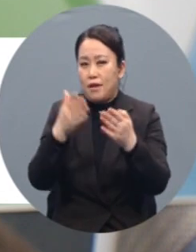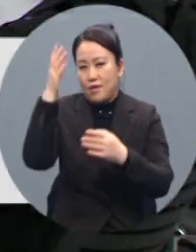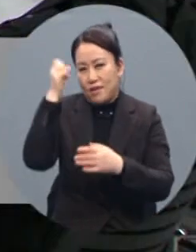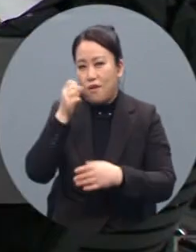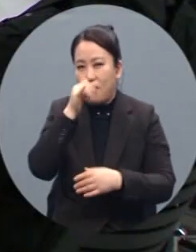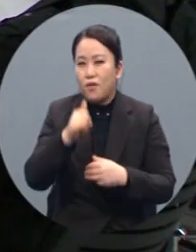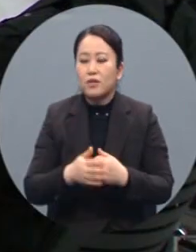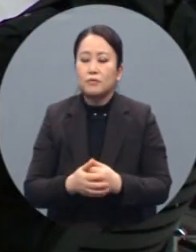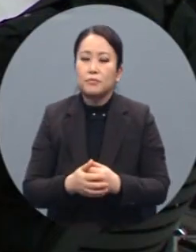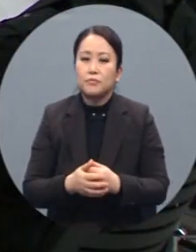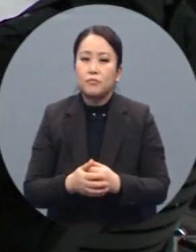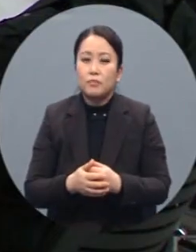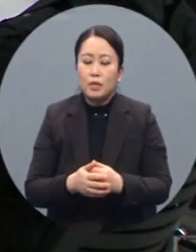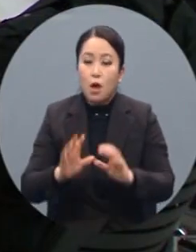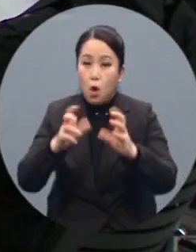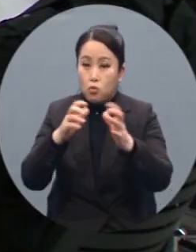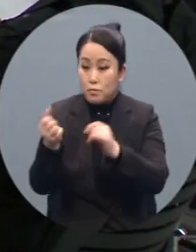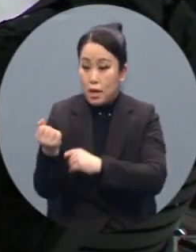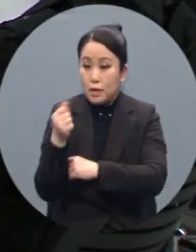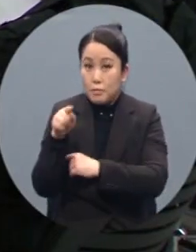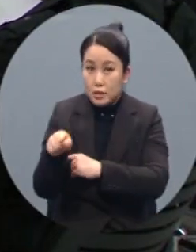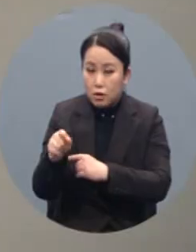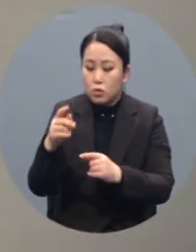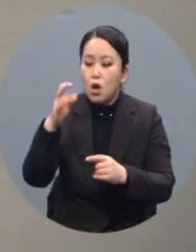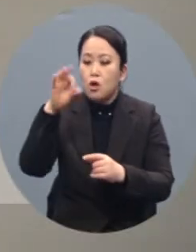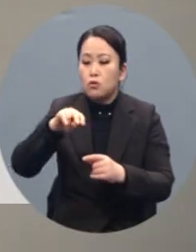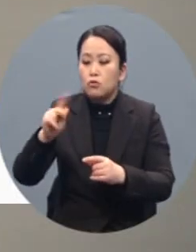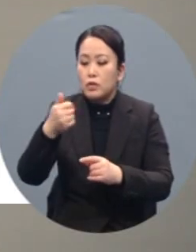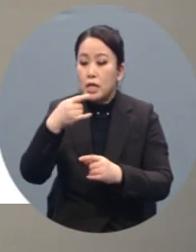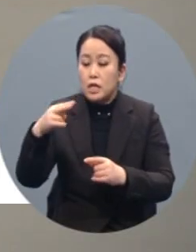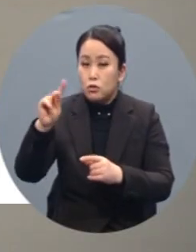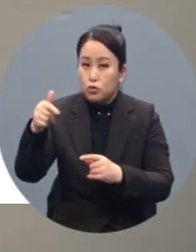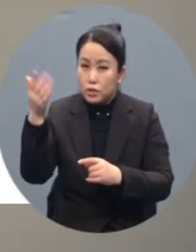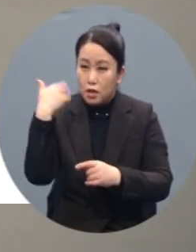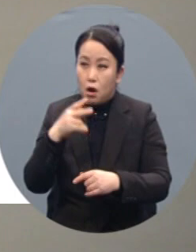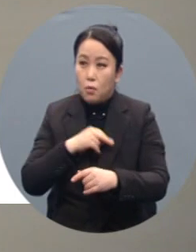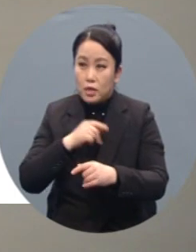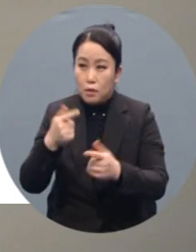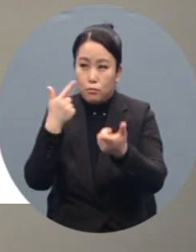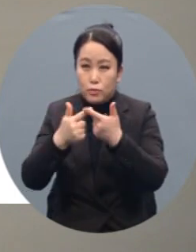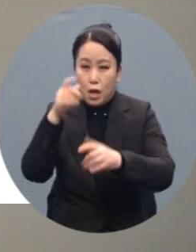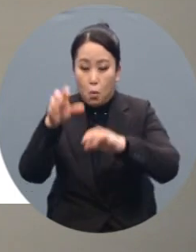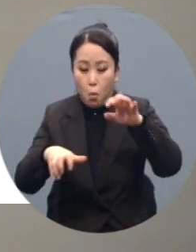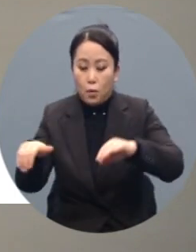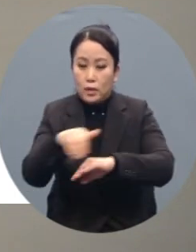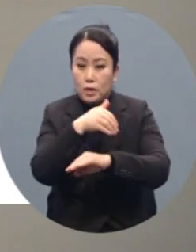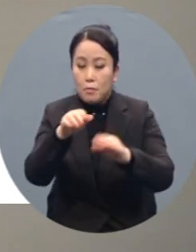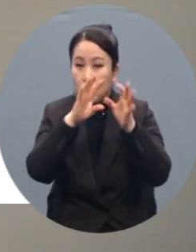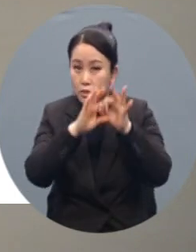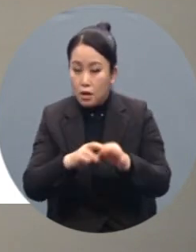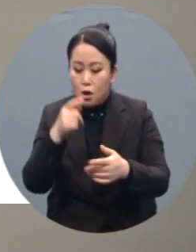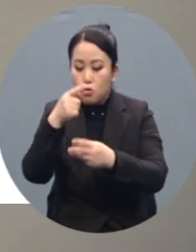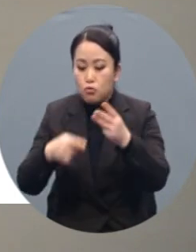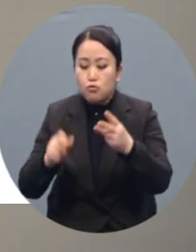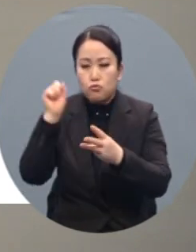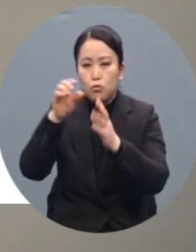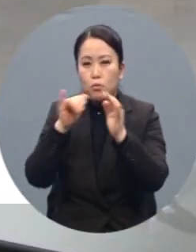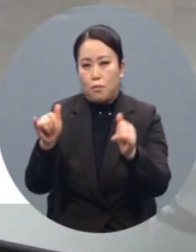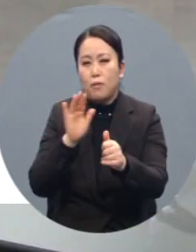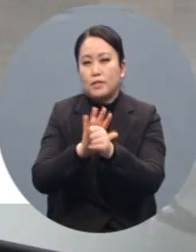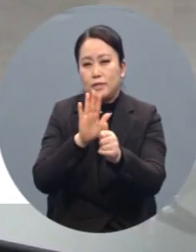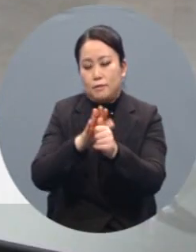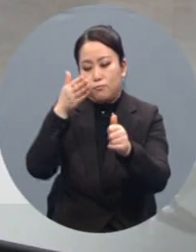새롭습니다. 국민의힘에서는 윤희숙 전 의원이 부산 곳곳을 누비며 윤석열 후보 지지를